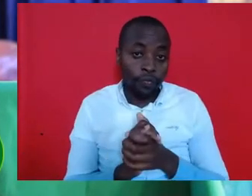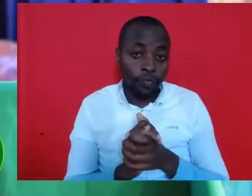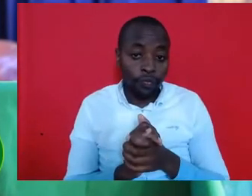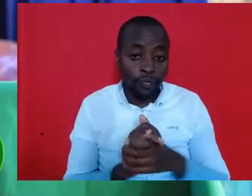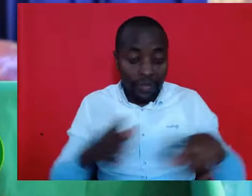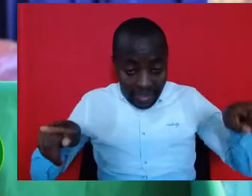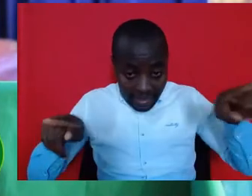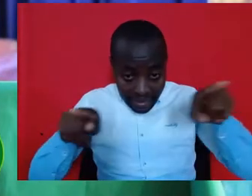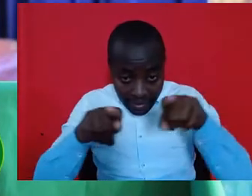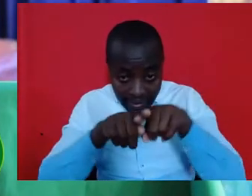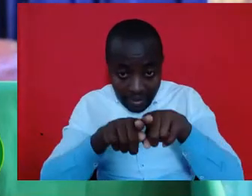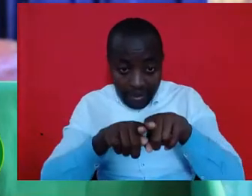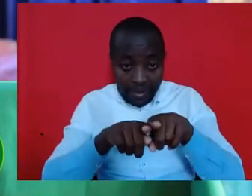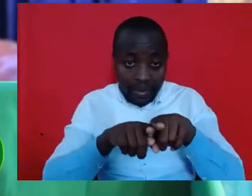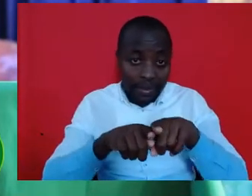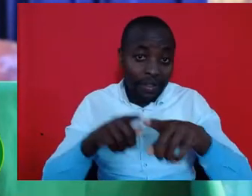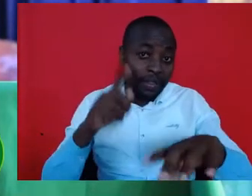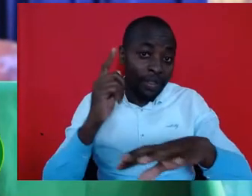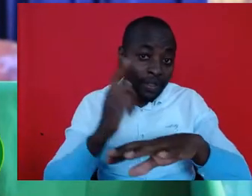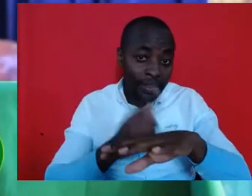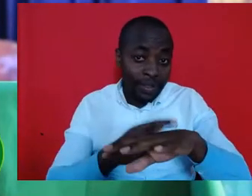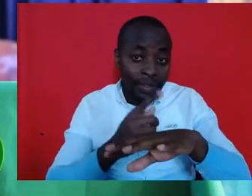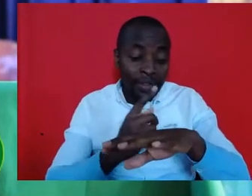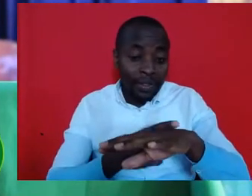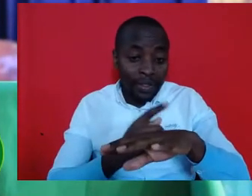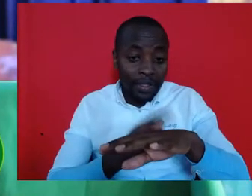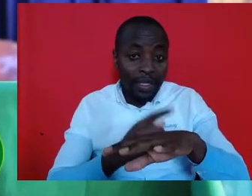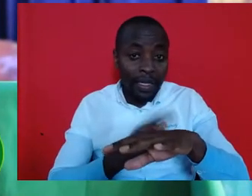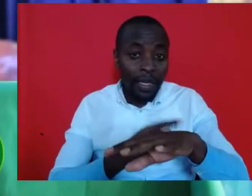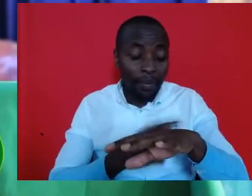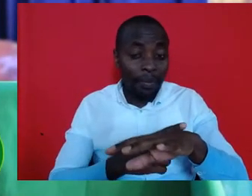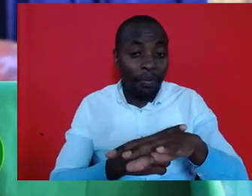Vile ilivyo katika ukiwa, sifurahi.